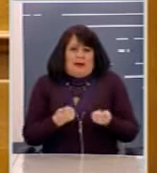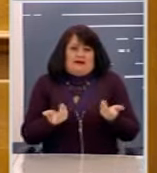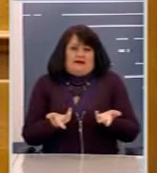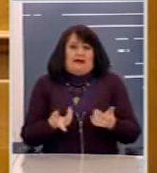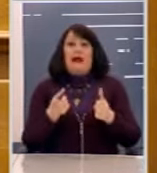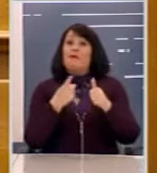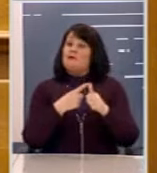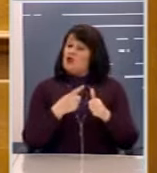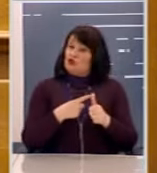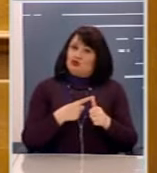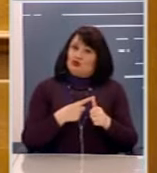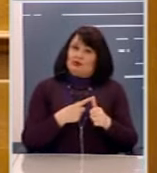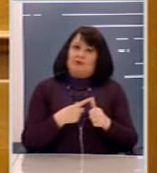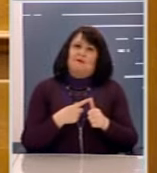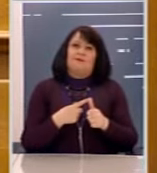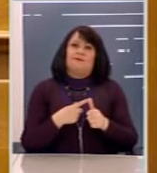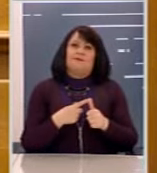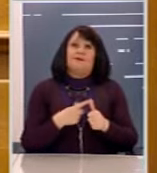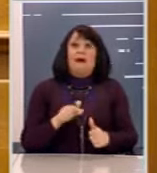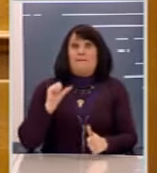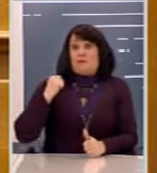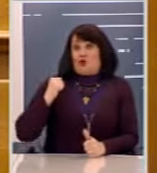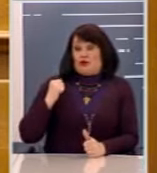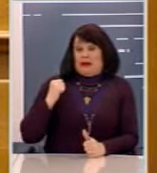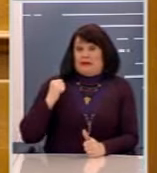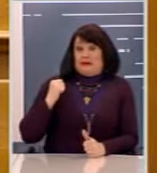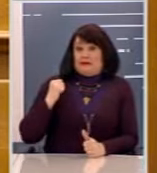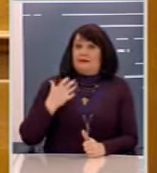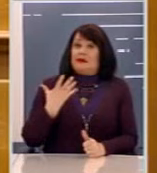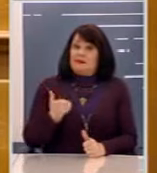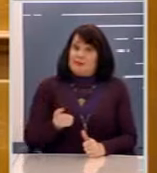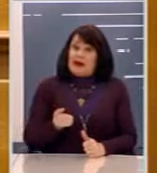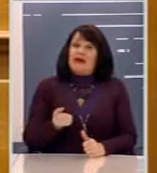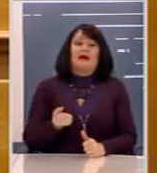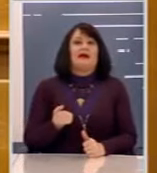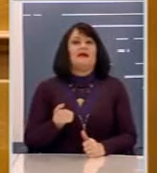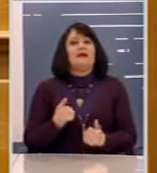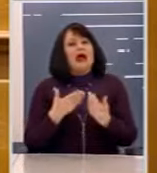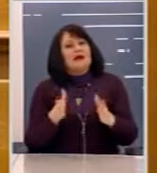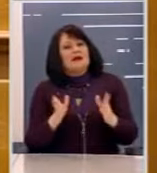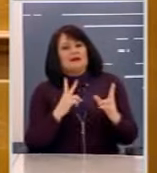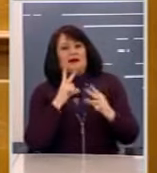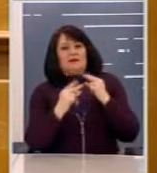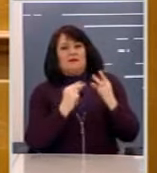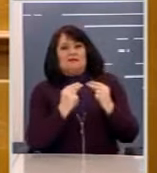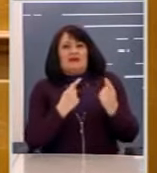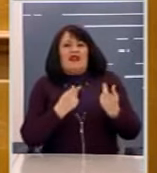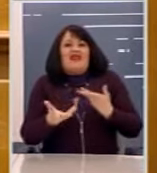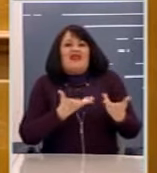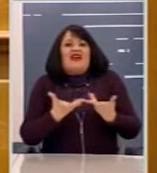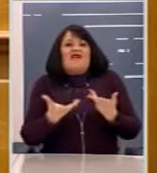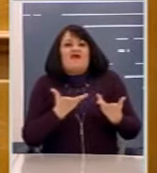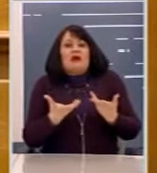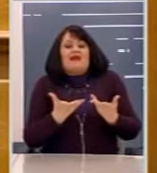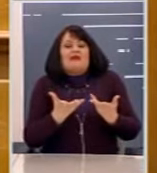Πρώτον λοιπόν, από προχθές υπάρχει σε δημόσια διαβούλευση νέος νόμος για τις προμήθειες.